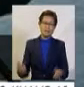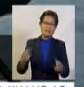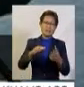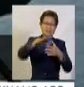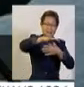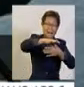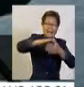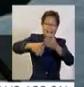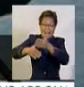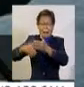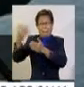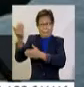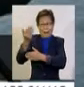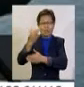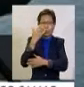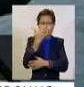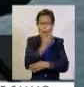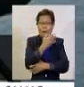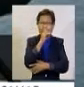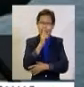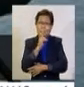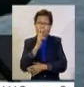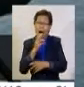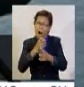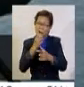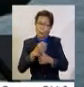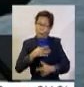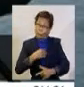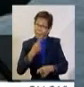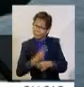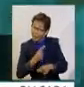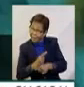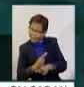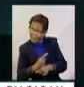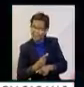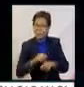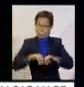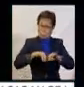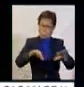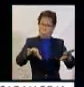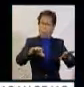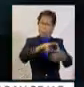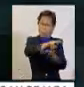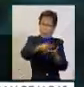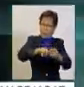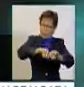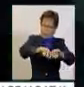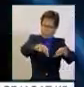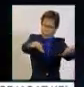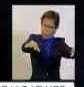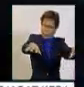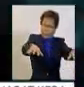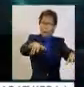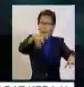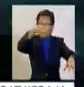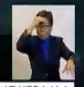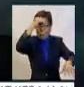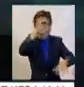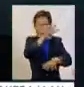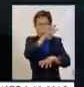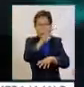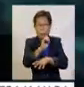Daging ikan biasanya berwarna kemerah-merahan atau putih. Namun, tular sebuah video yang mendapati